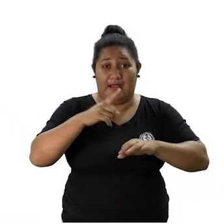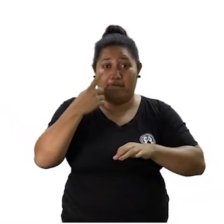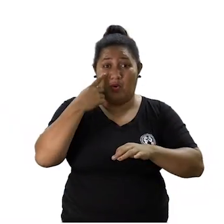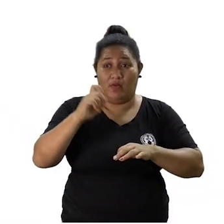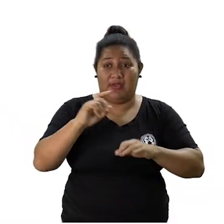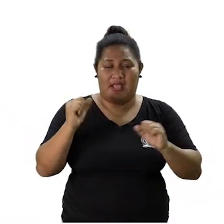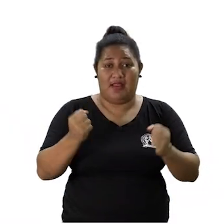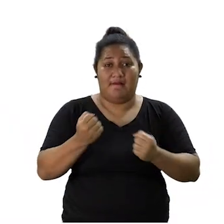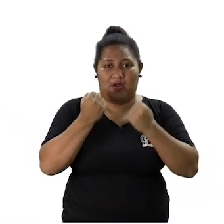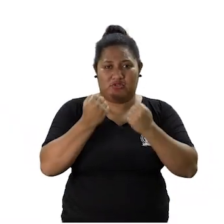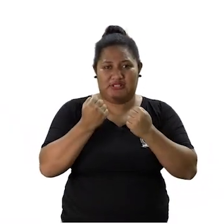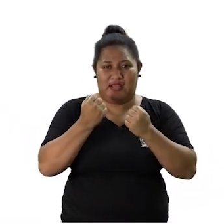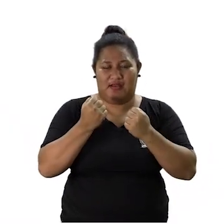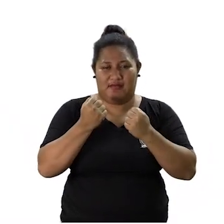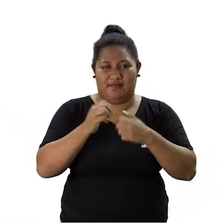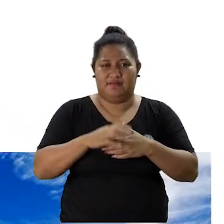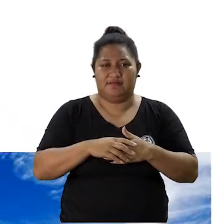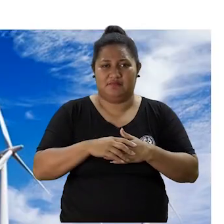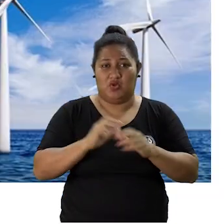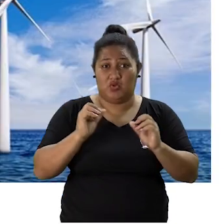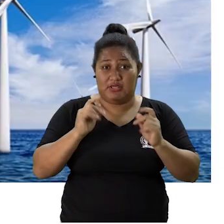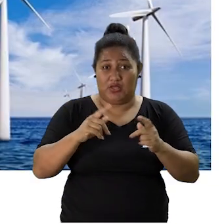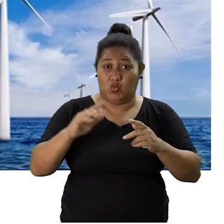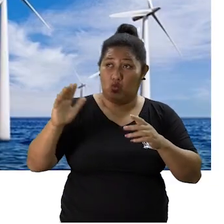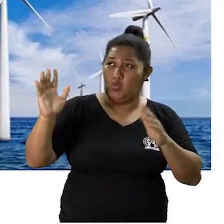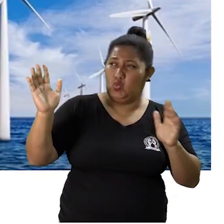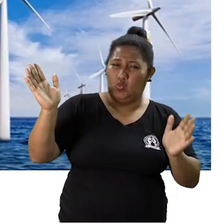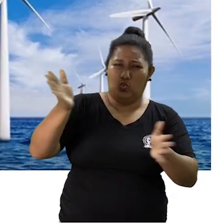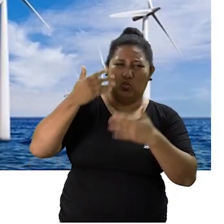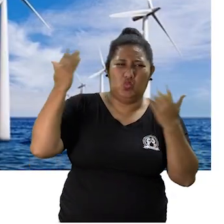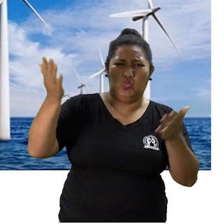energy. Okay, wind energy,